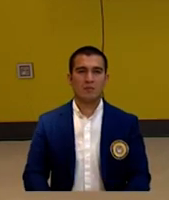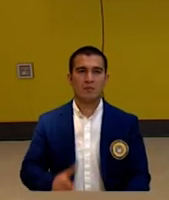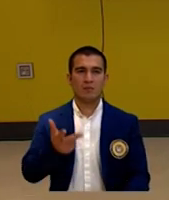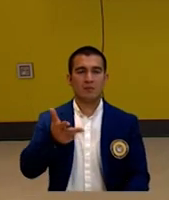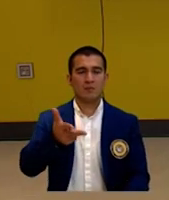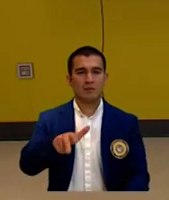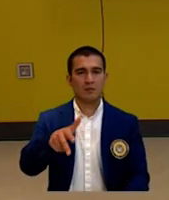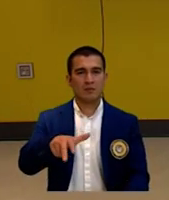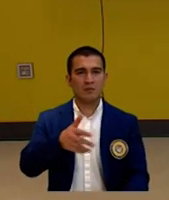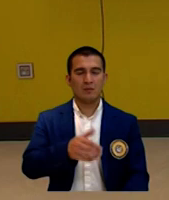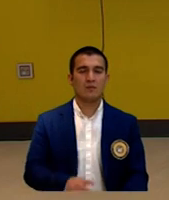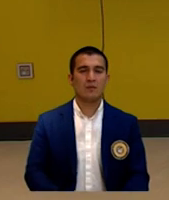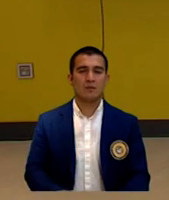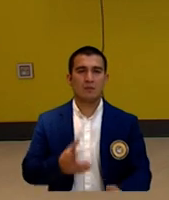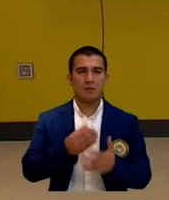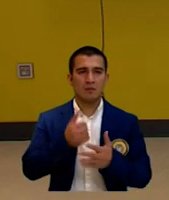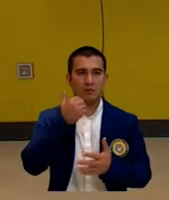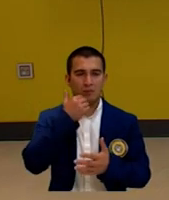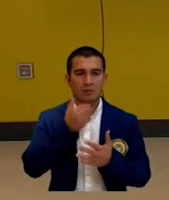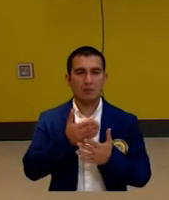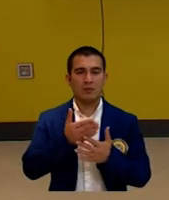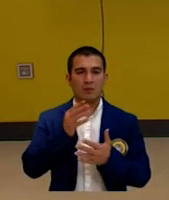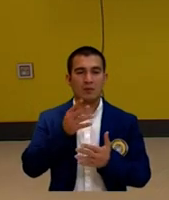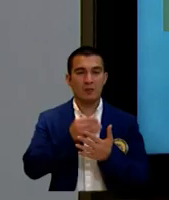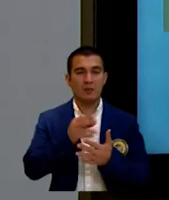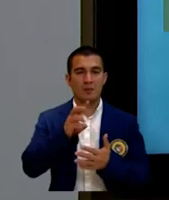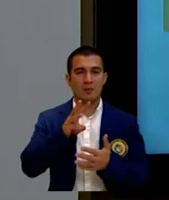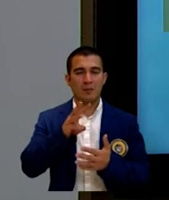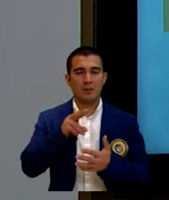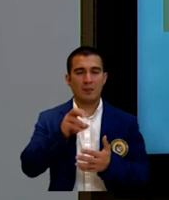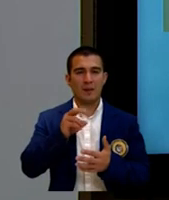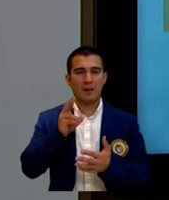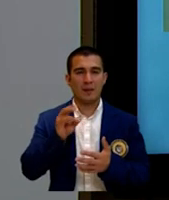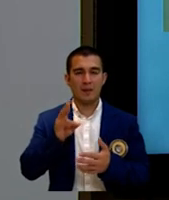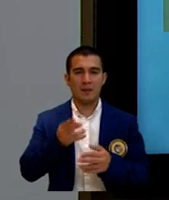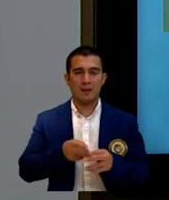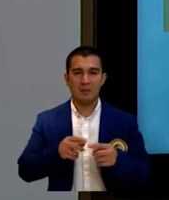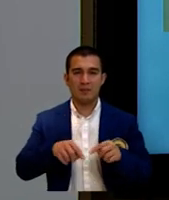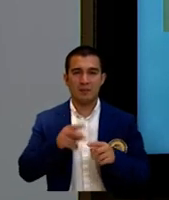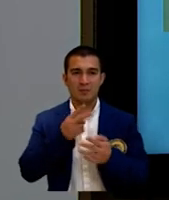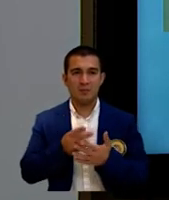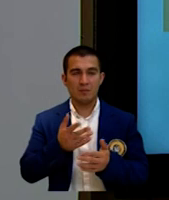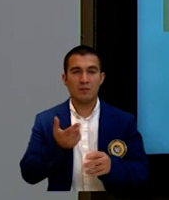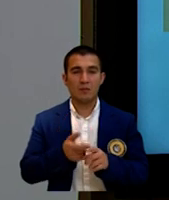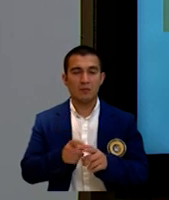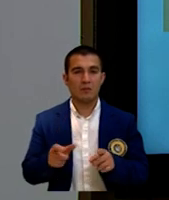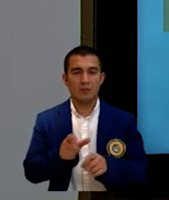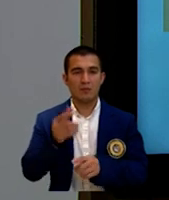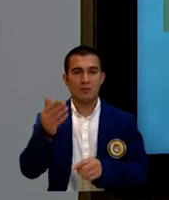3-chi o'rinda, demak, Moskva va Pekin temir yo'l yo'nalishi turar ekan. Uning